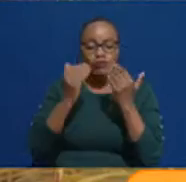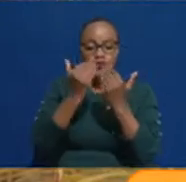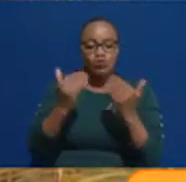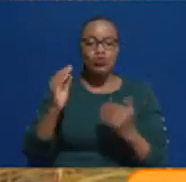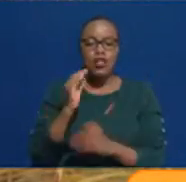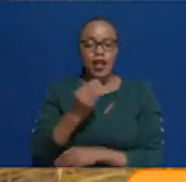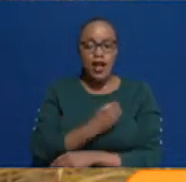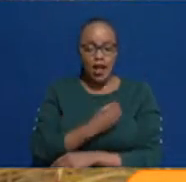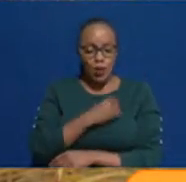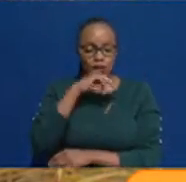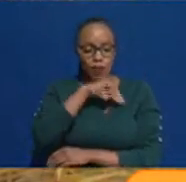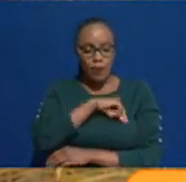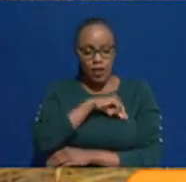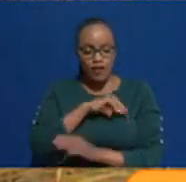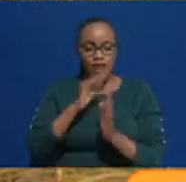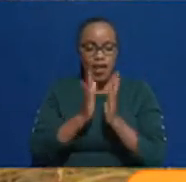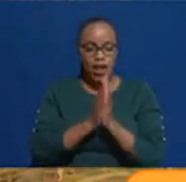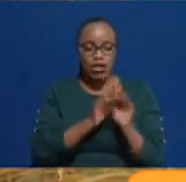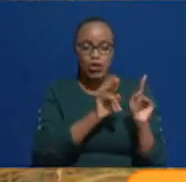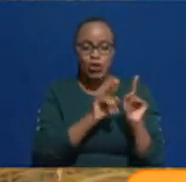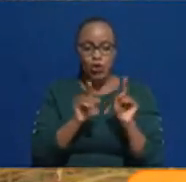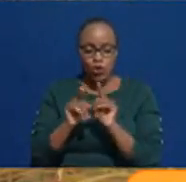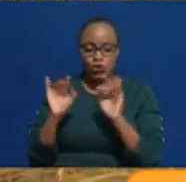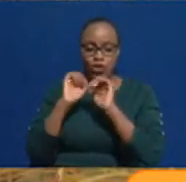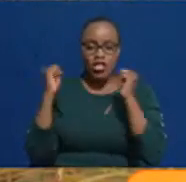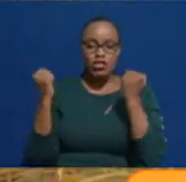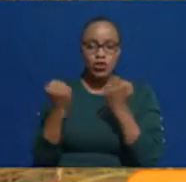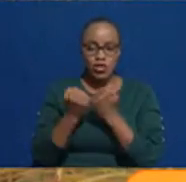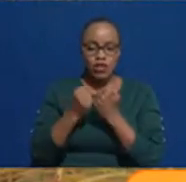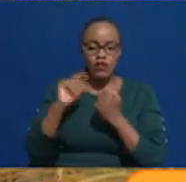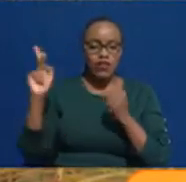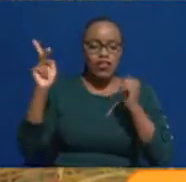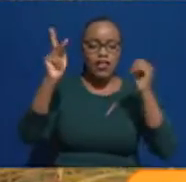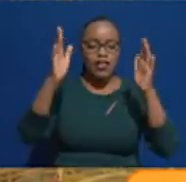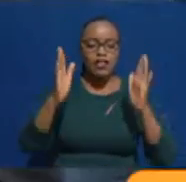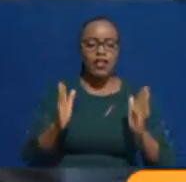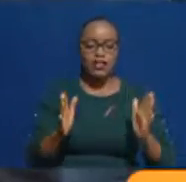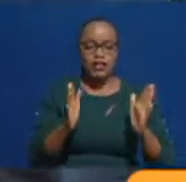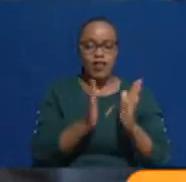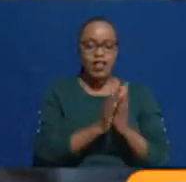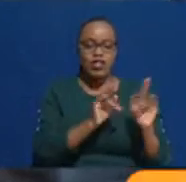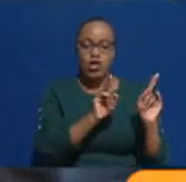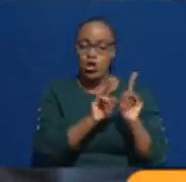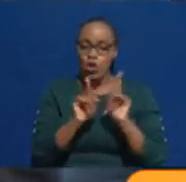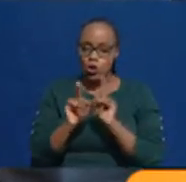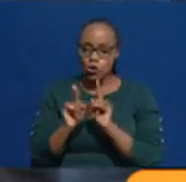wetu, kwa manufaa ya jamii ya Wakenya, na kwa